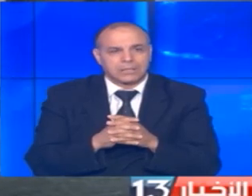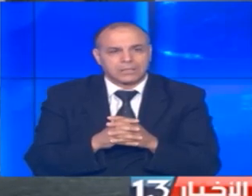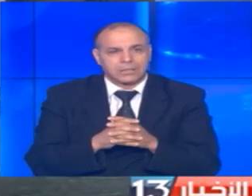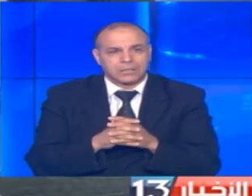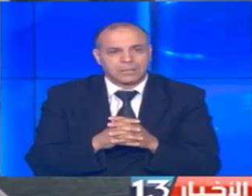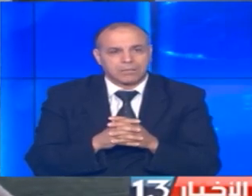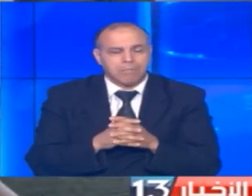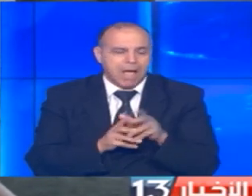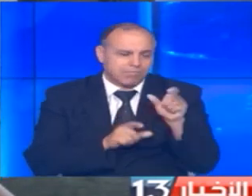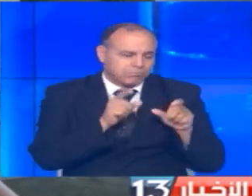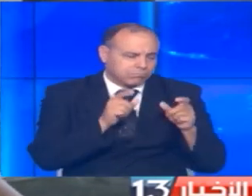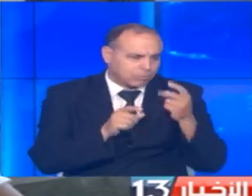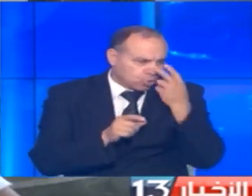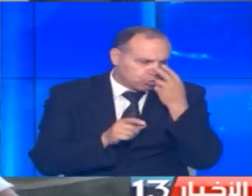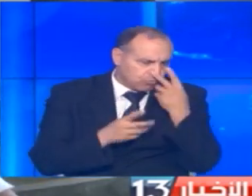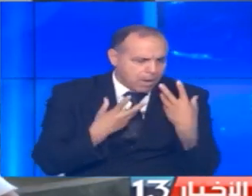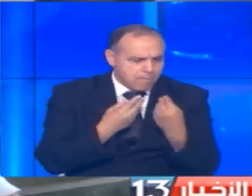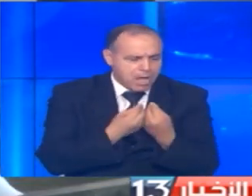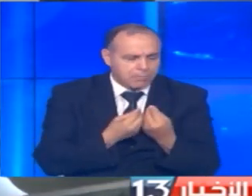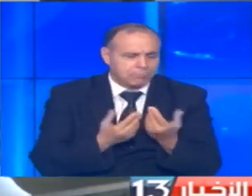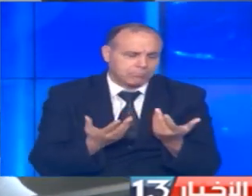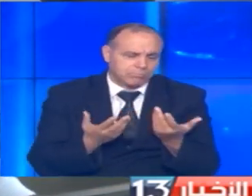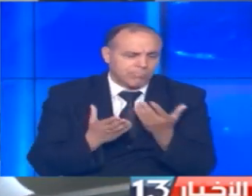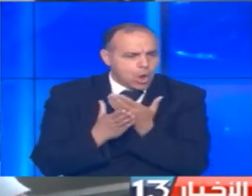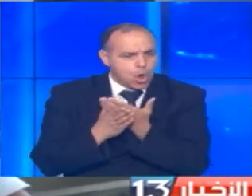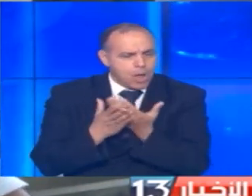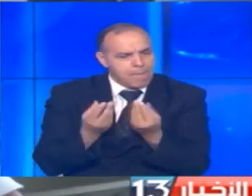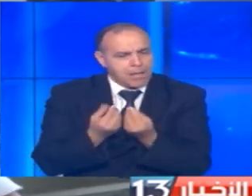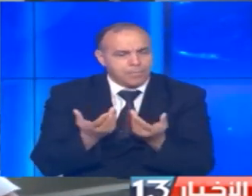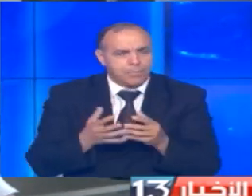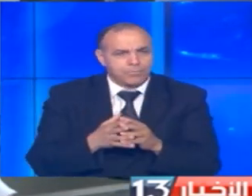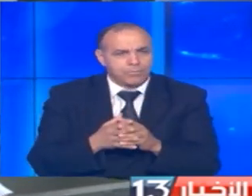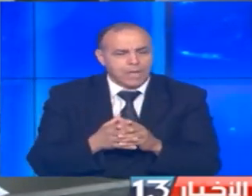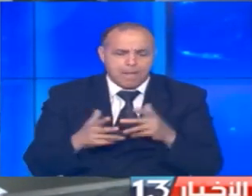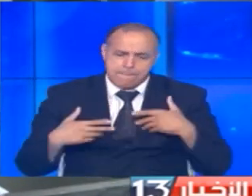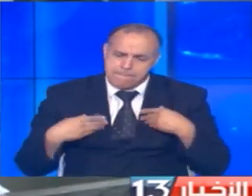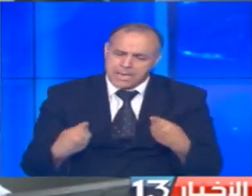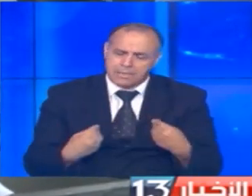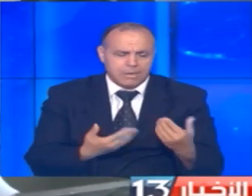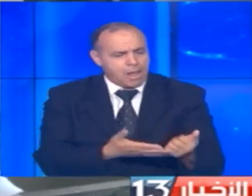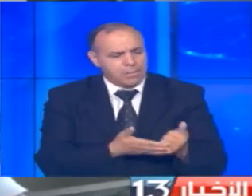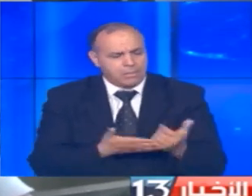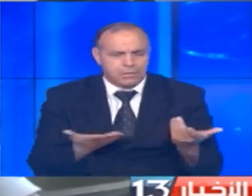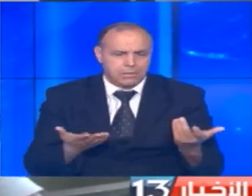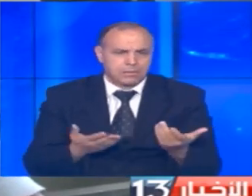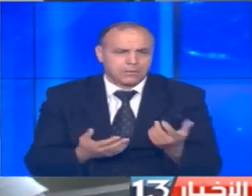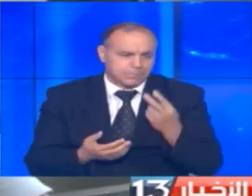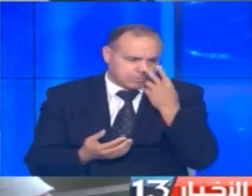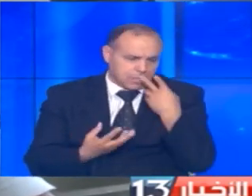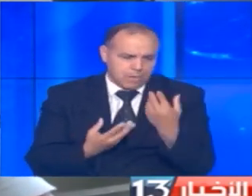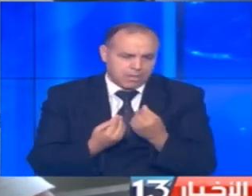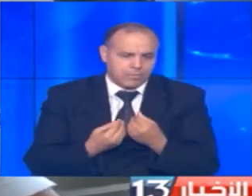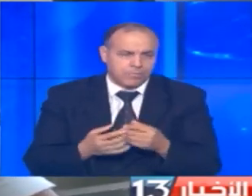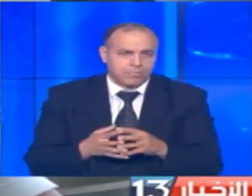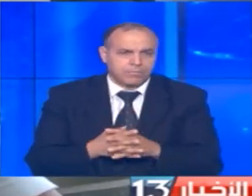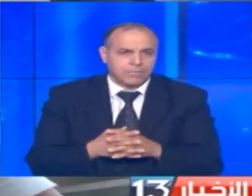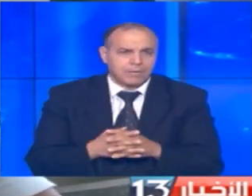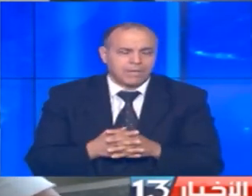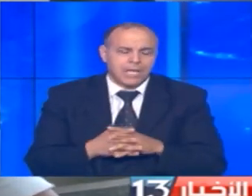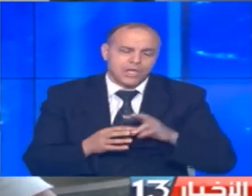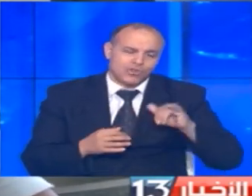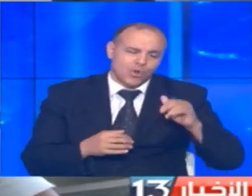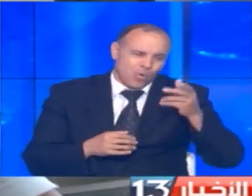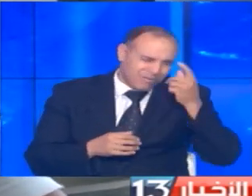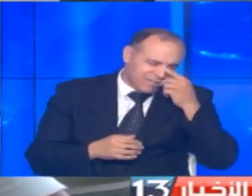مع تلاميذ اخرين معنا لاباس عليهم، فهمت؟ وحاجه باهي عملوها. من جو لجو تحولنا